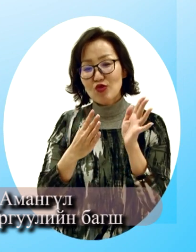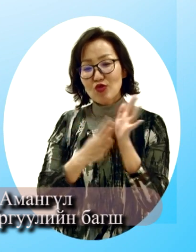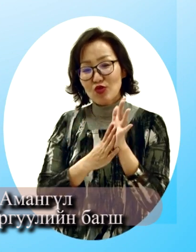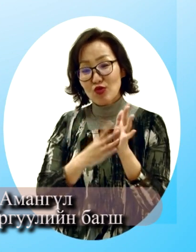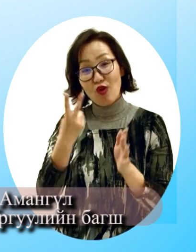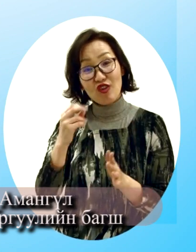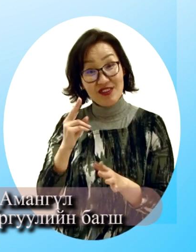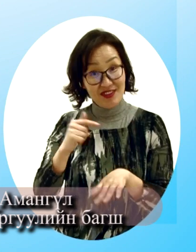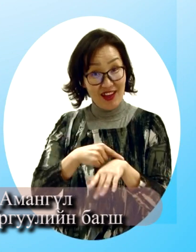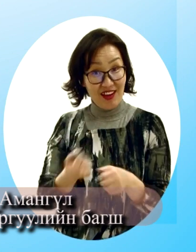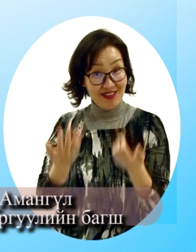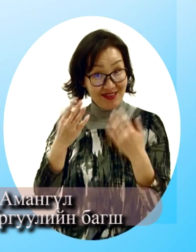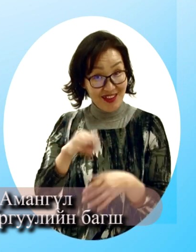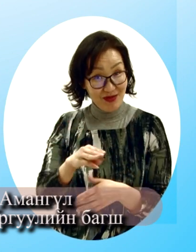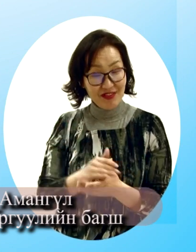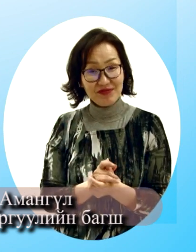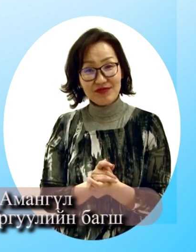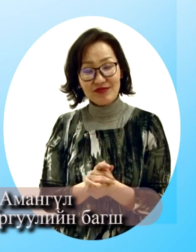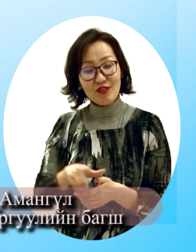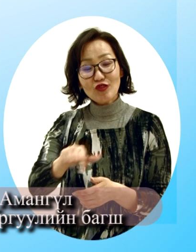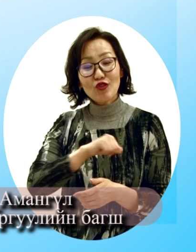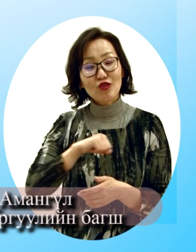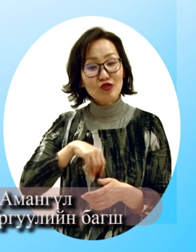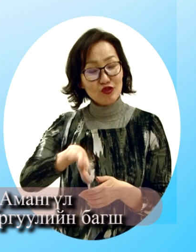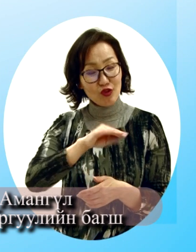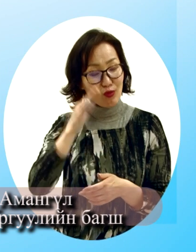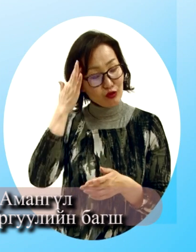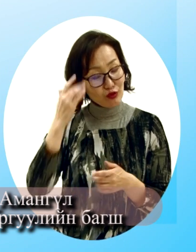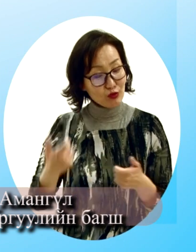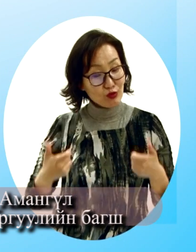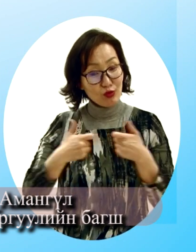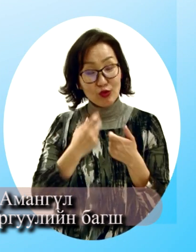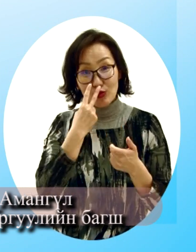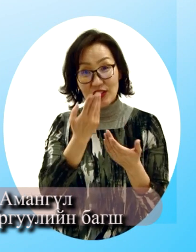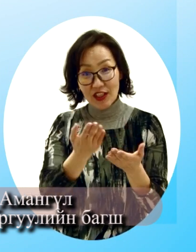салыстырып, бағаларыңды қоя отырыңдар.